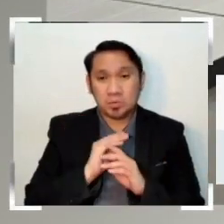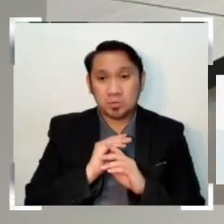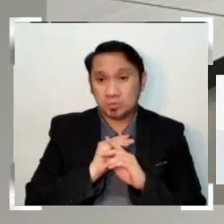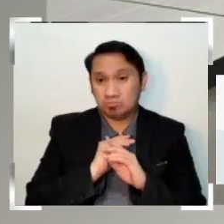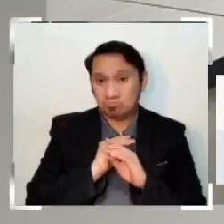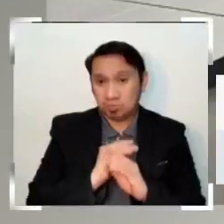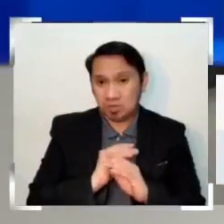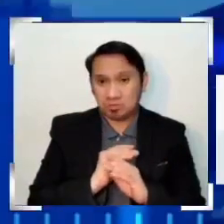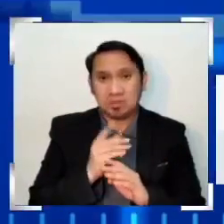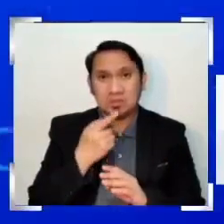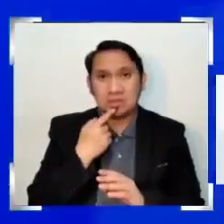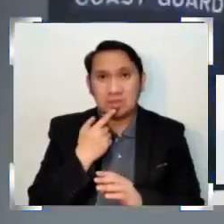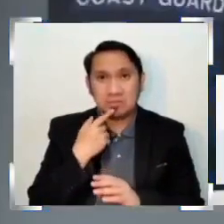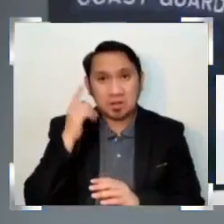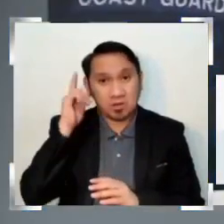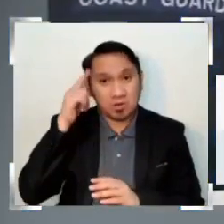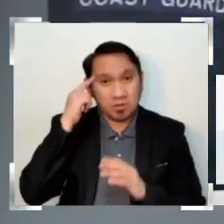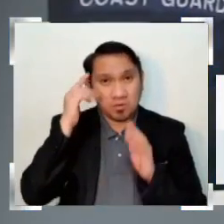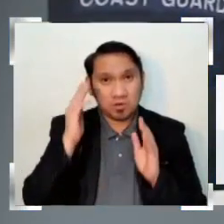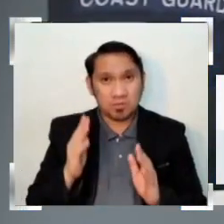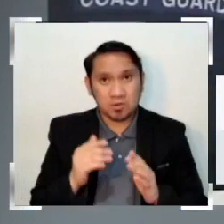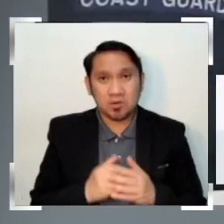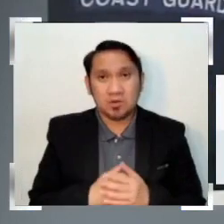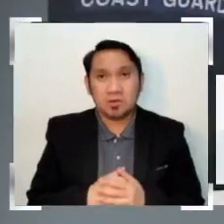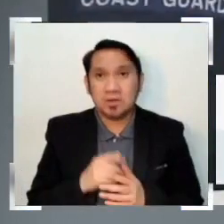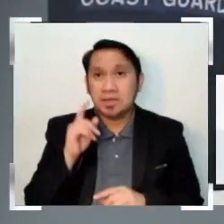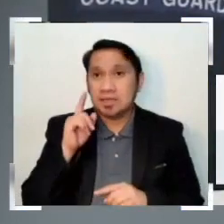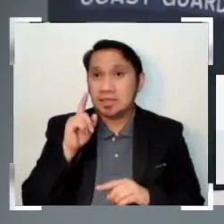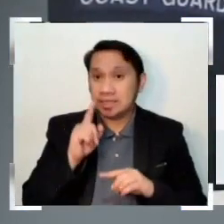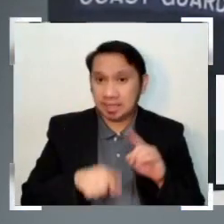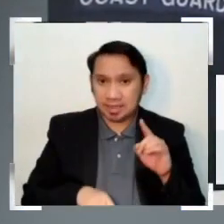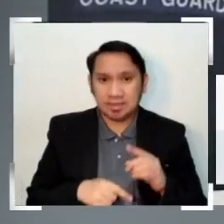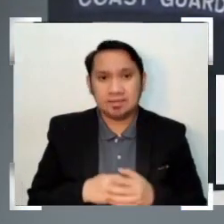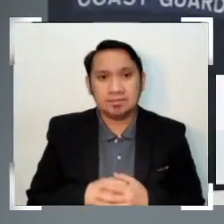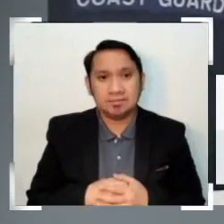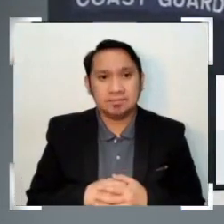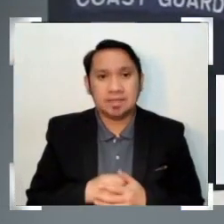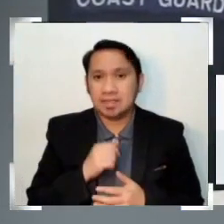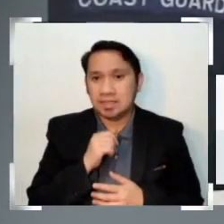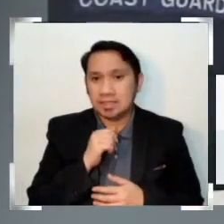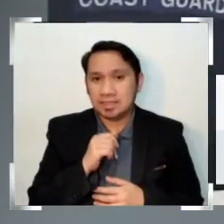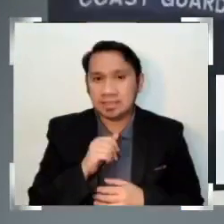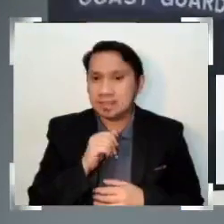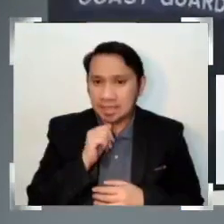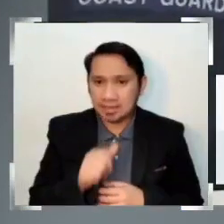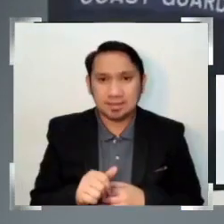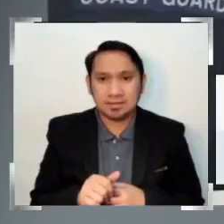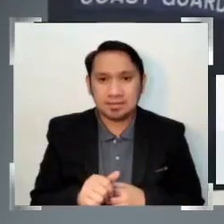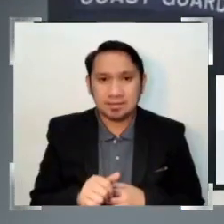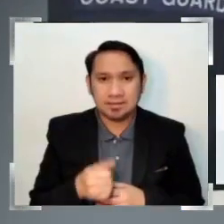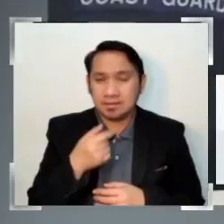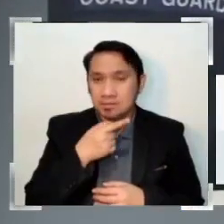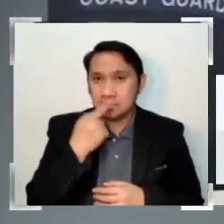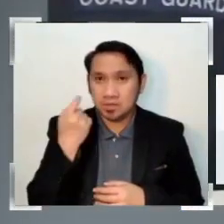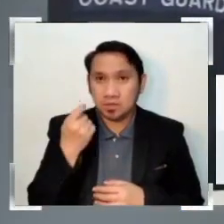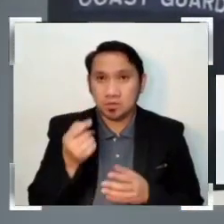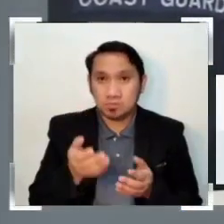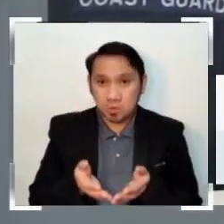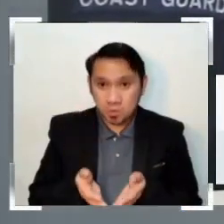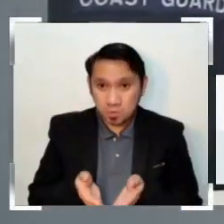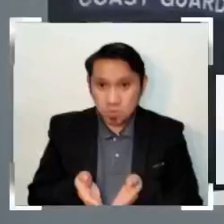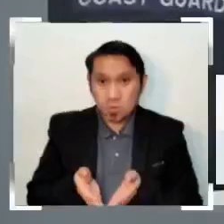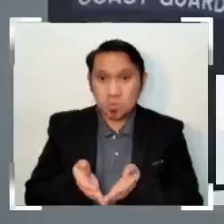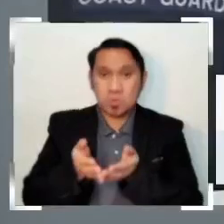ng gobernador. Hindi pwede or hindi dapat, sapagkat pag angat ng barko, because